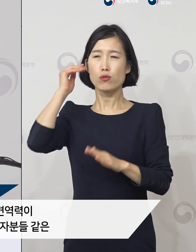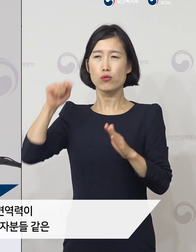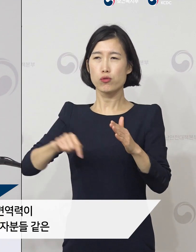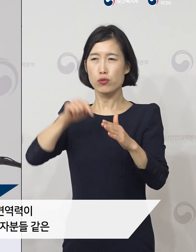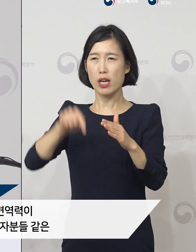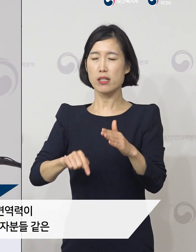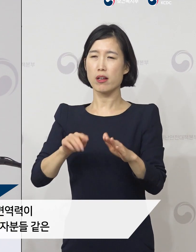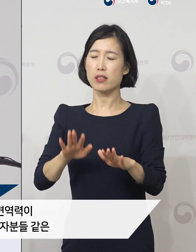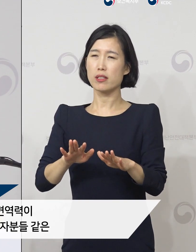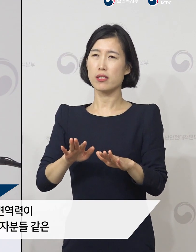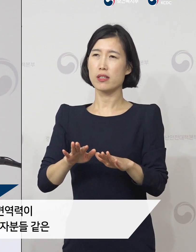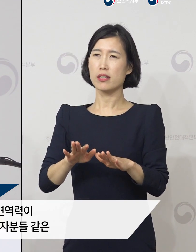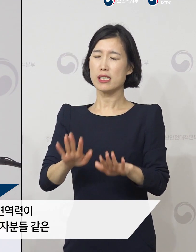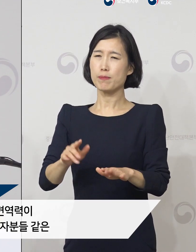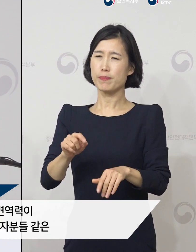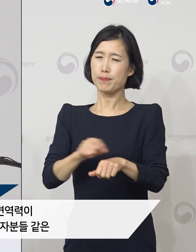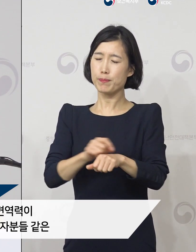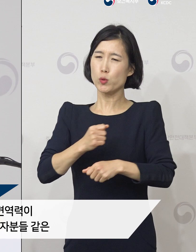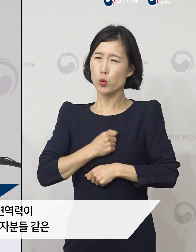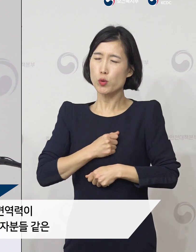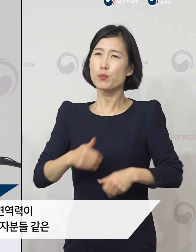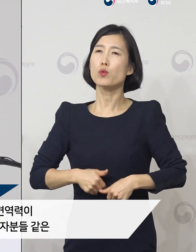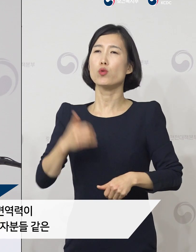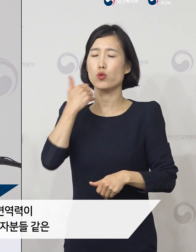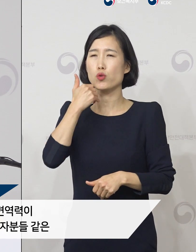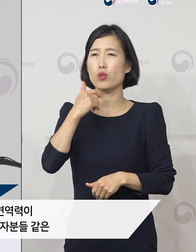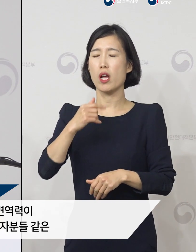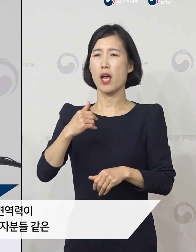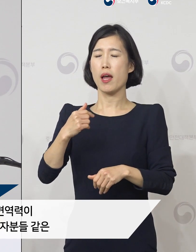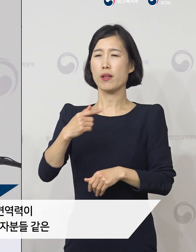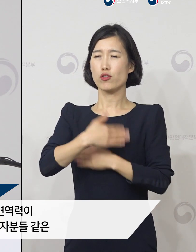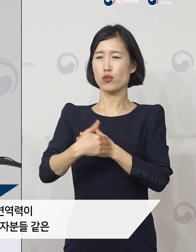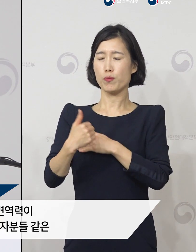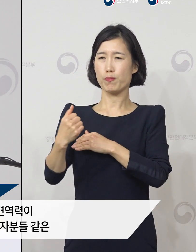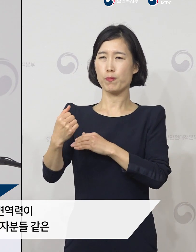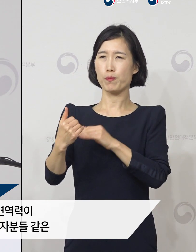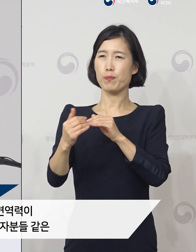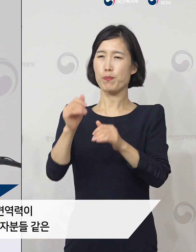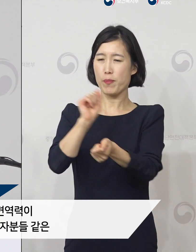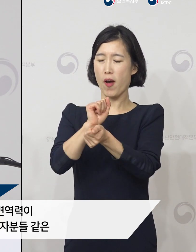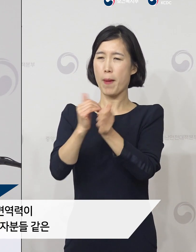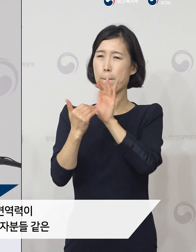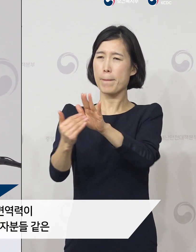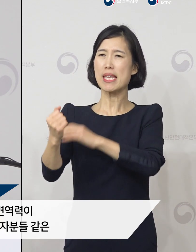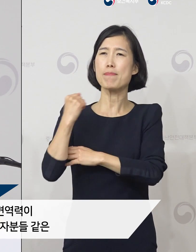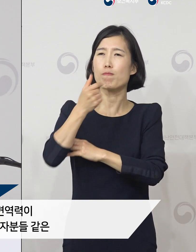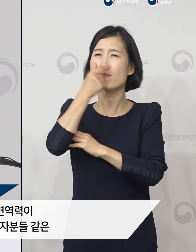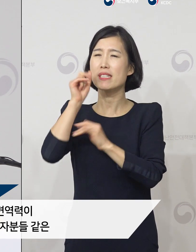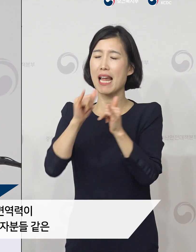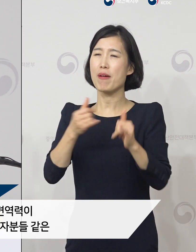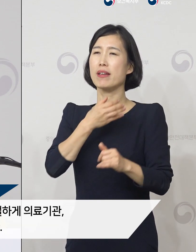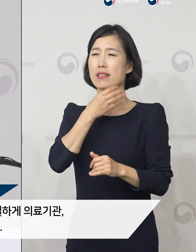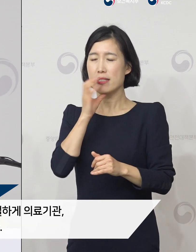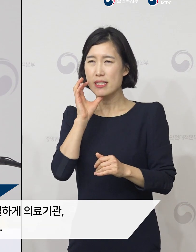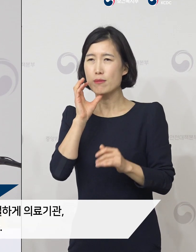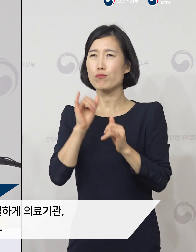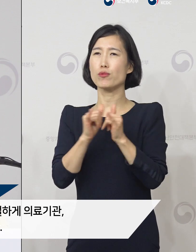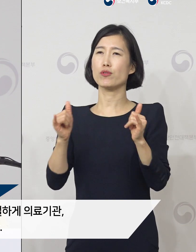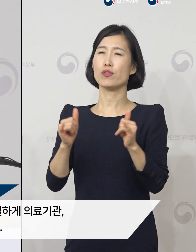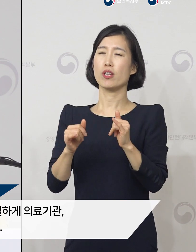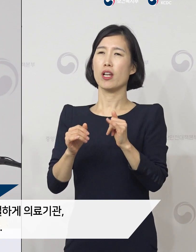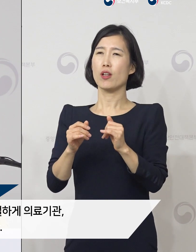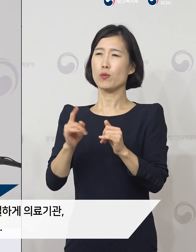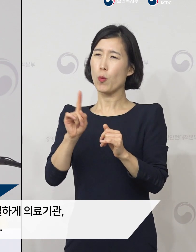중점적으로 지켜야 할 분들은 면역력이 약하신 분들, 그리고 기저질환자분들, 그리고 고령자분들 같은 그런